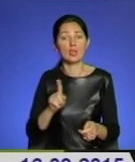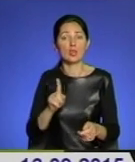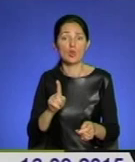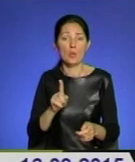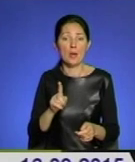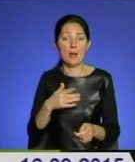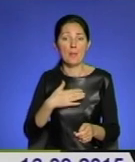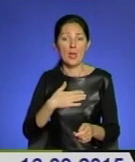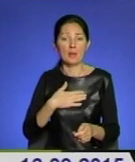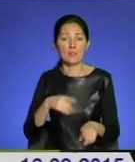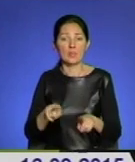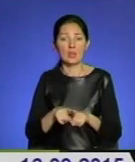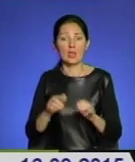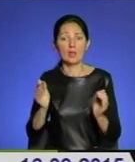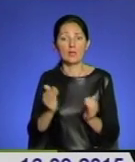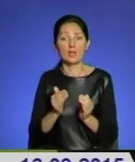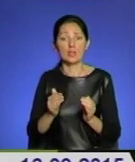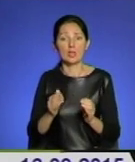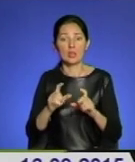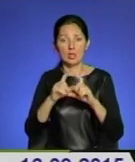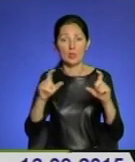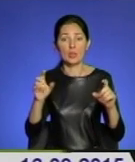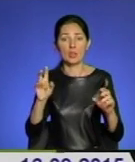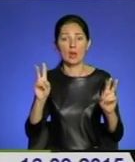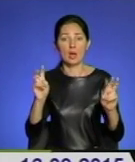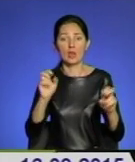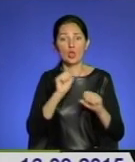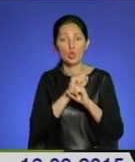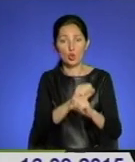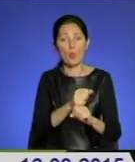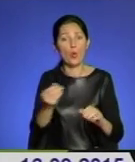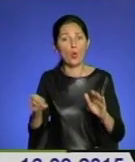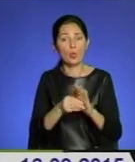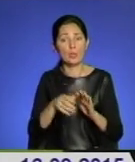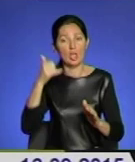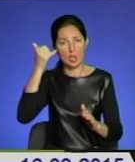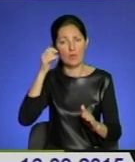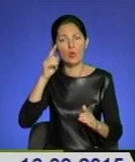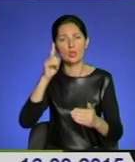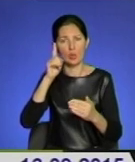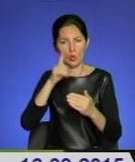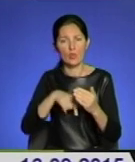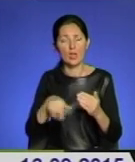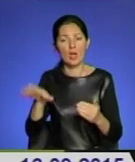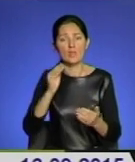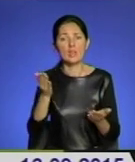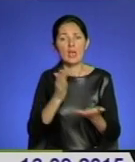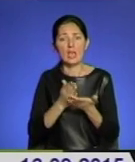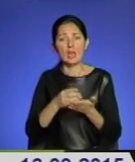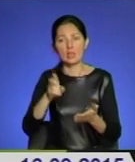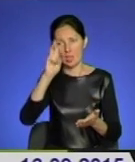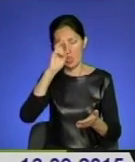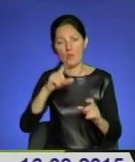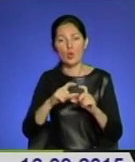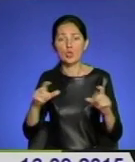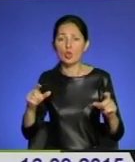ми такі невеличкі табличка «Стоп корупції» і «Телефон довіри». І всіх, де громадські, де є державні установи, це